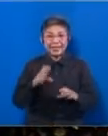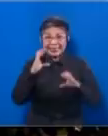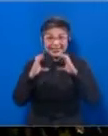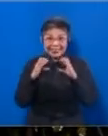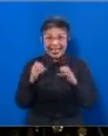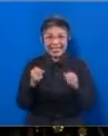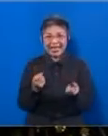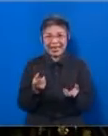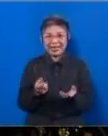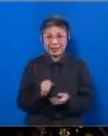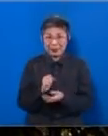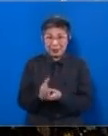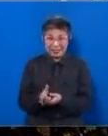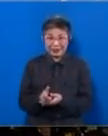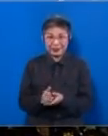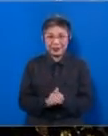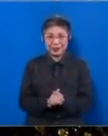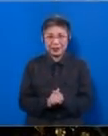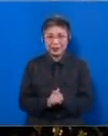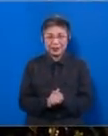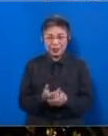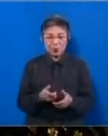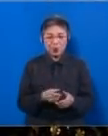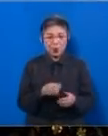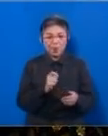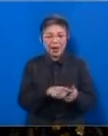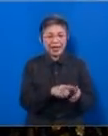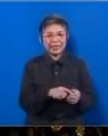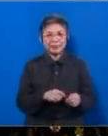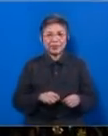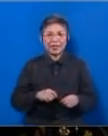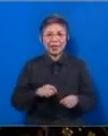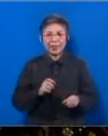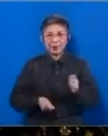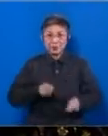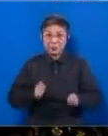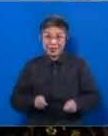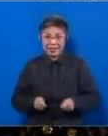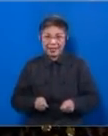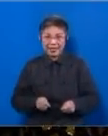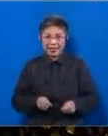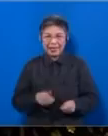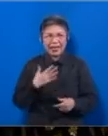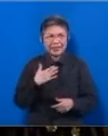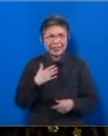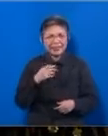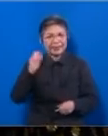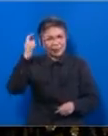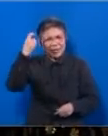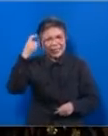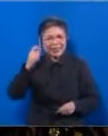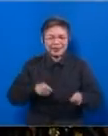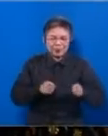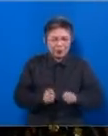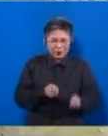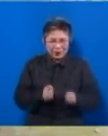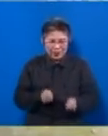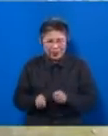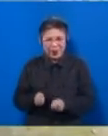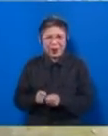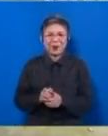dapat harus kamu harus perannya musik gitu, harus yang penting kita suka dulu. Nanti kalau kita suka pasti ada kemauan.